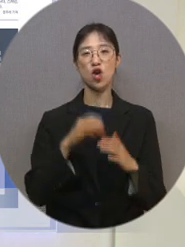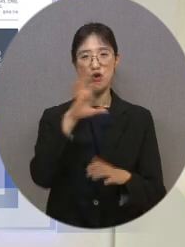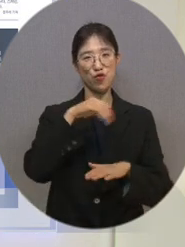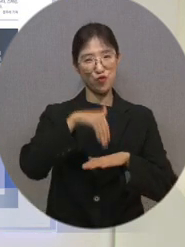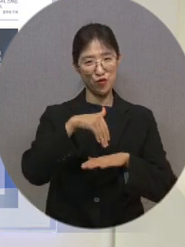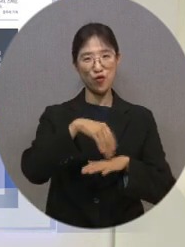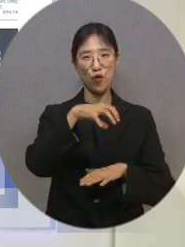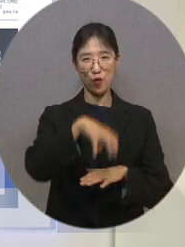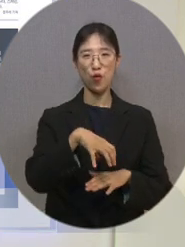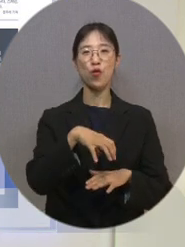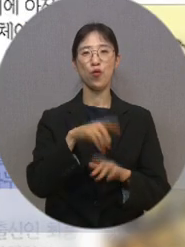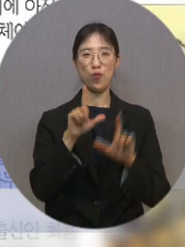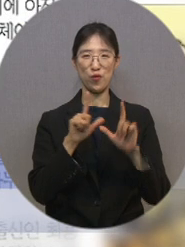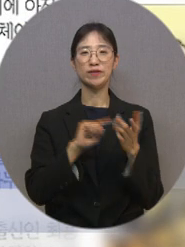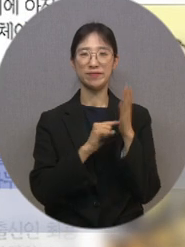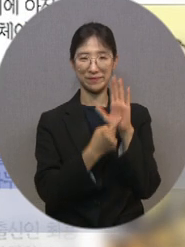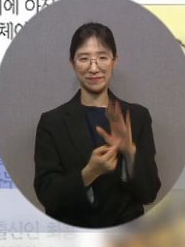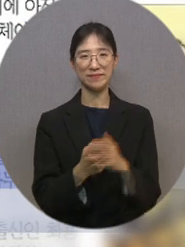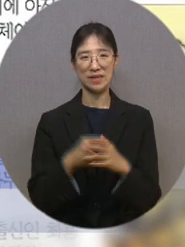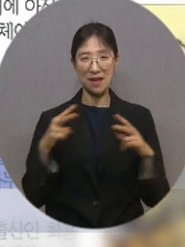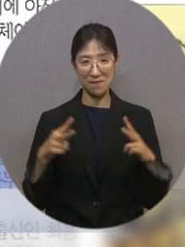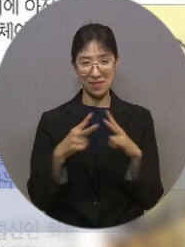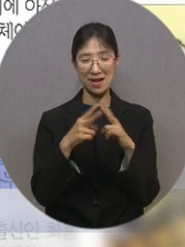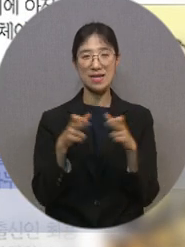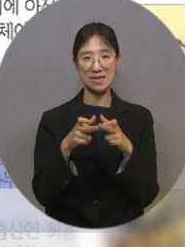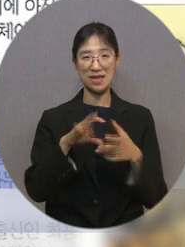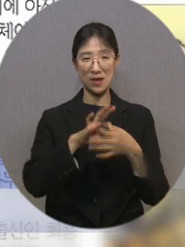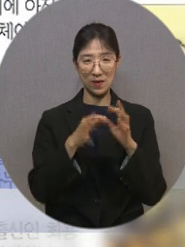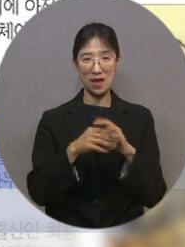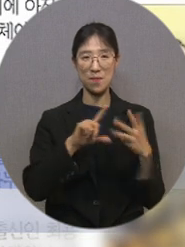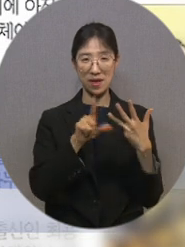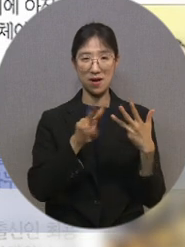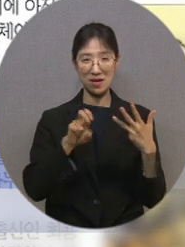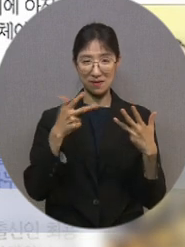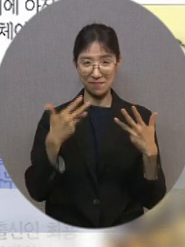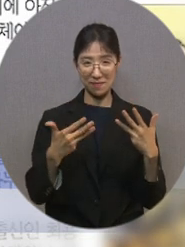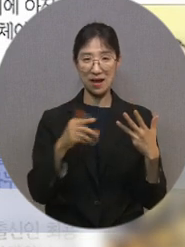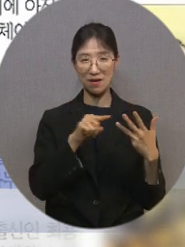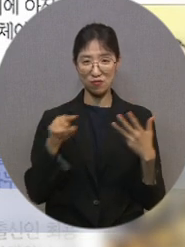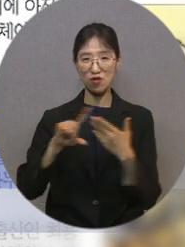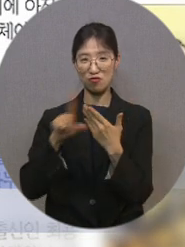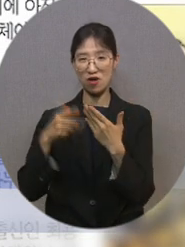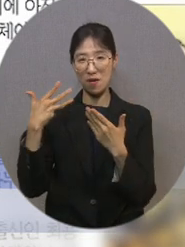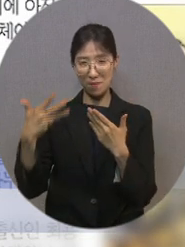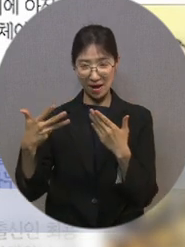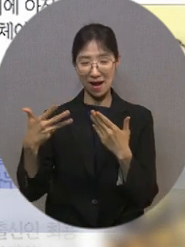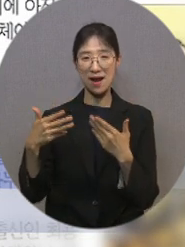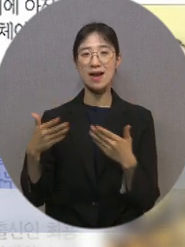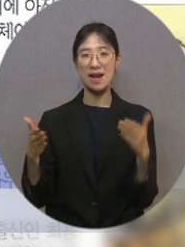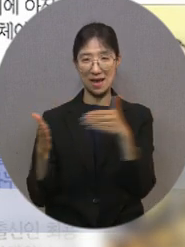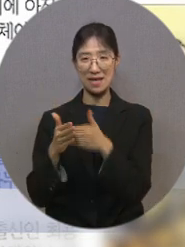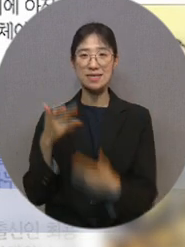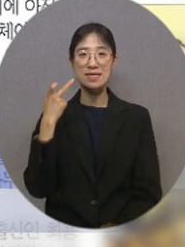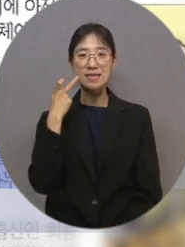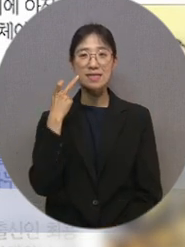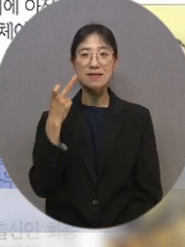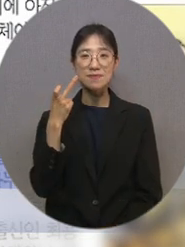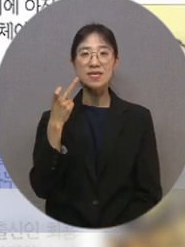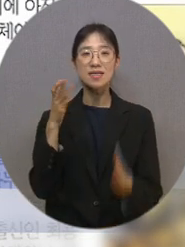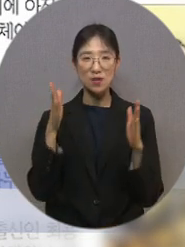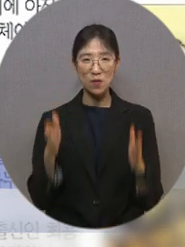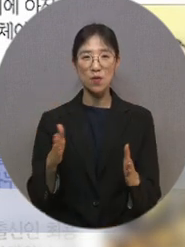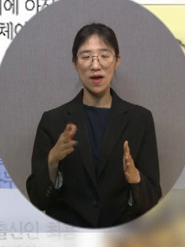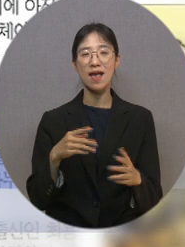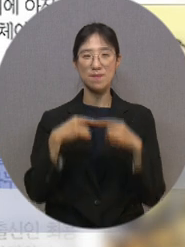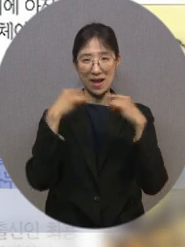모습을 공개했습니다. 파리 패럴림픽은 8월 28일부터 9월 8일까지 12일간